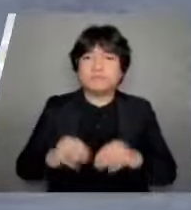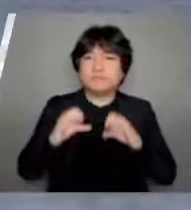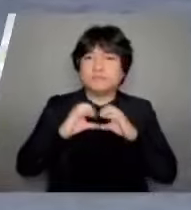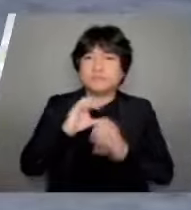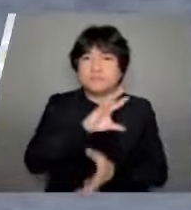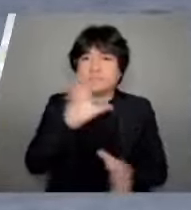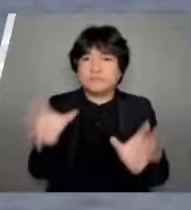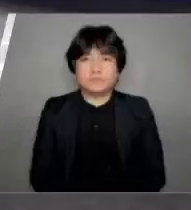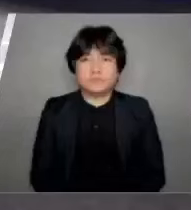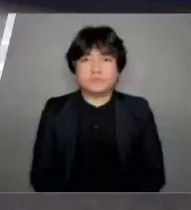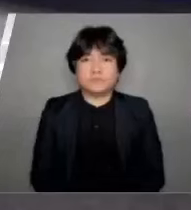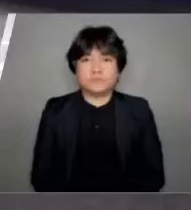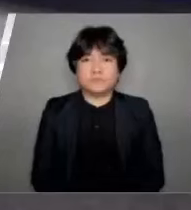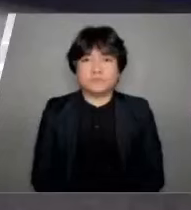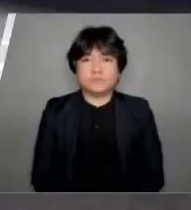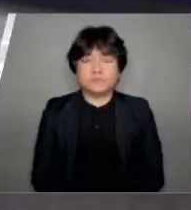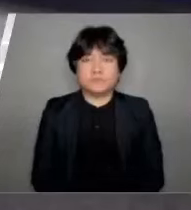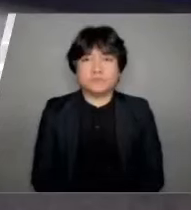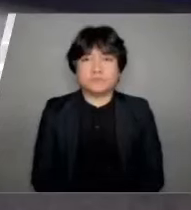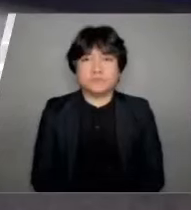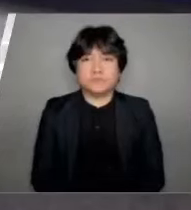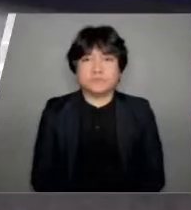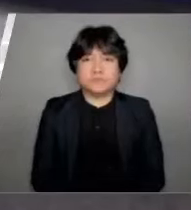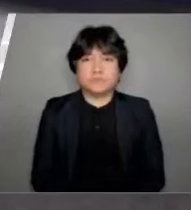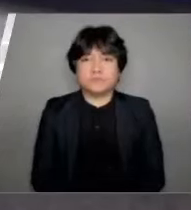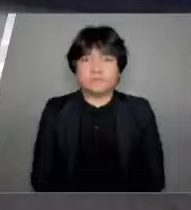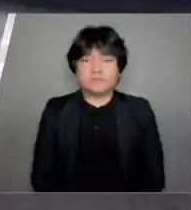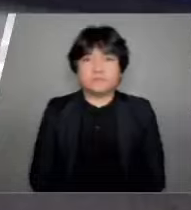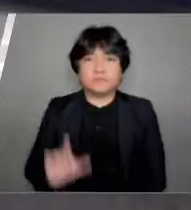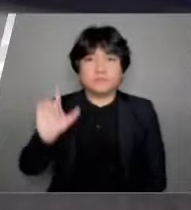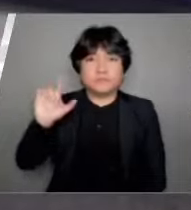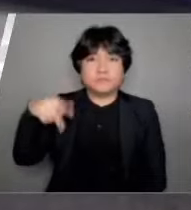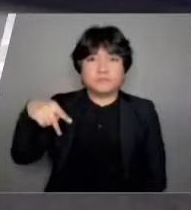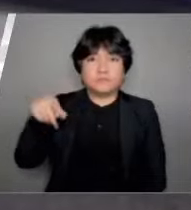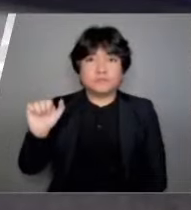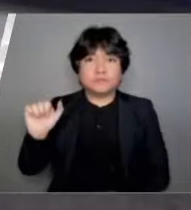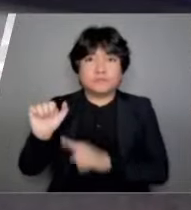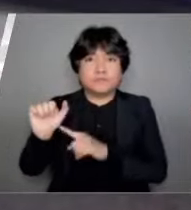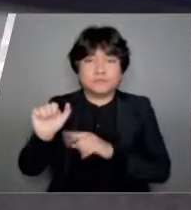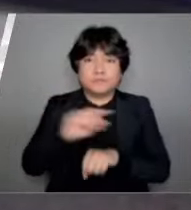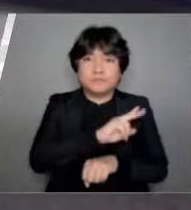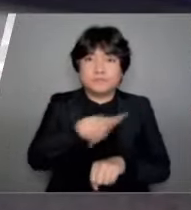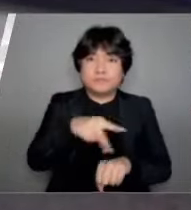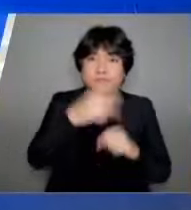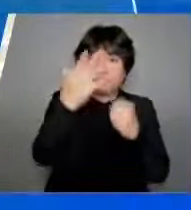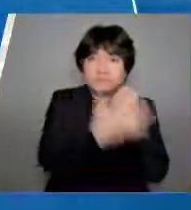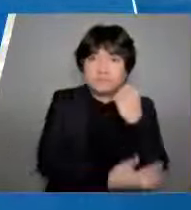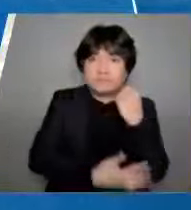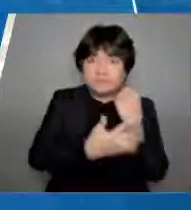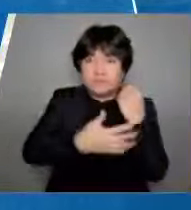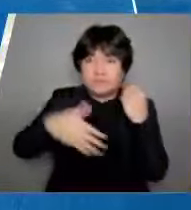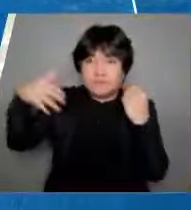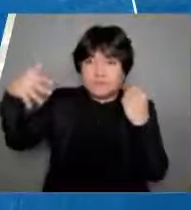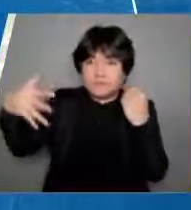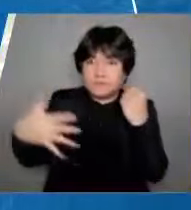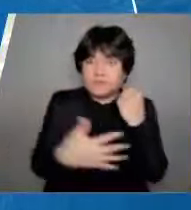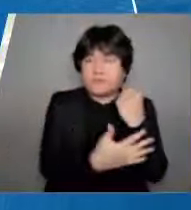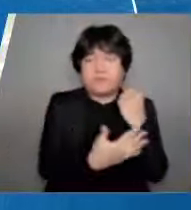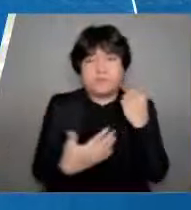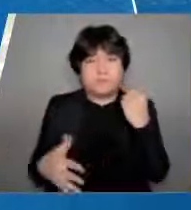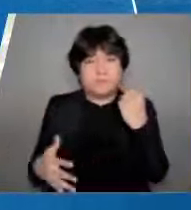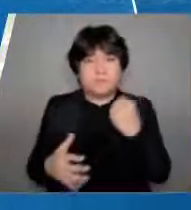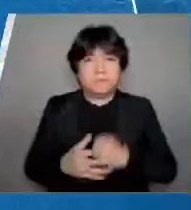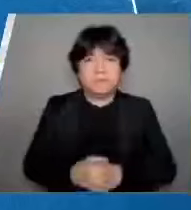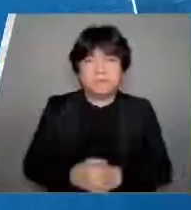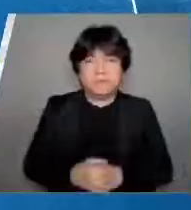ang inyong saksi. Wala na ang low pressure area sa loob ng Philippine Area of Responsibility. Pero uulanin pa rin ang ilang bahagi ng